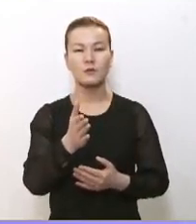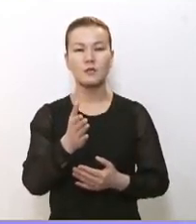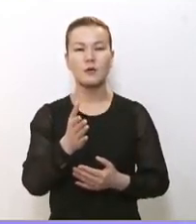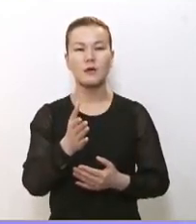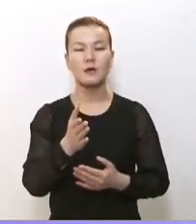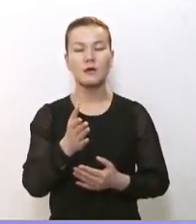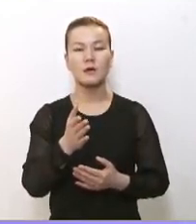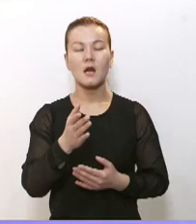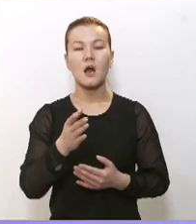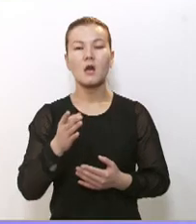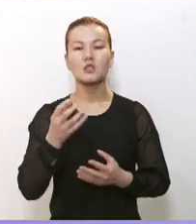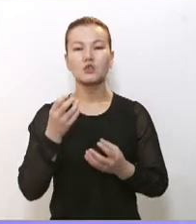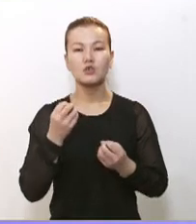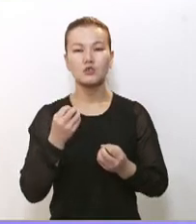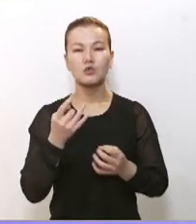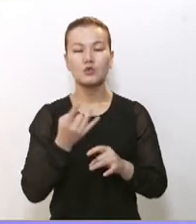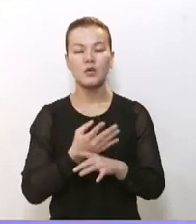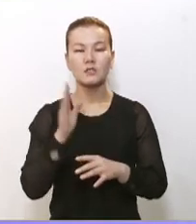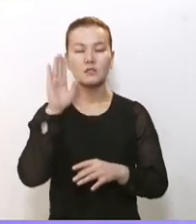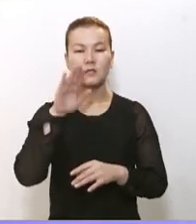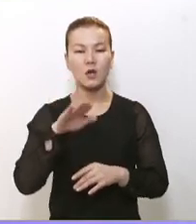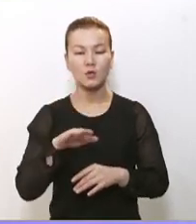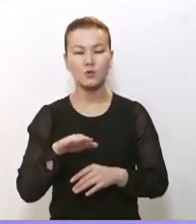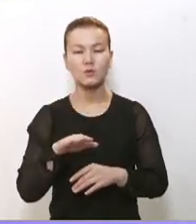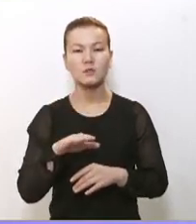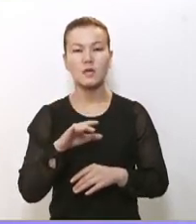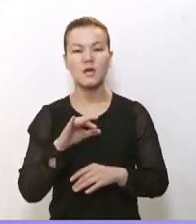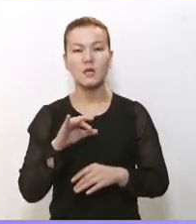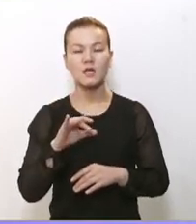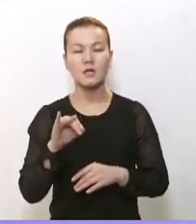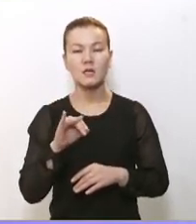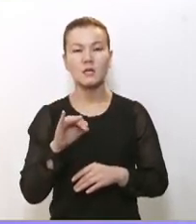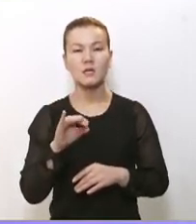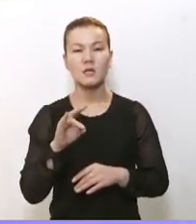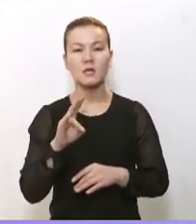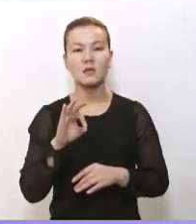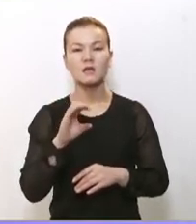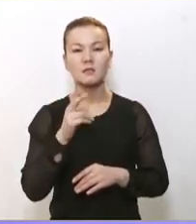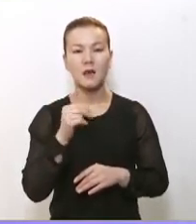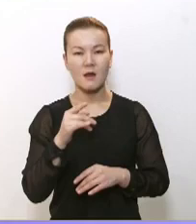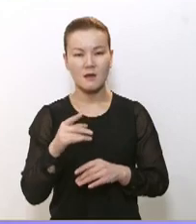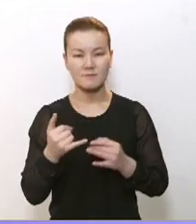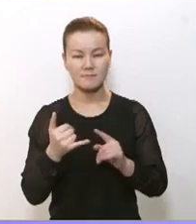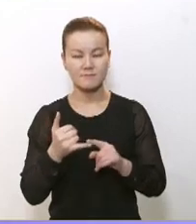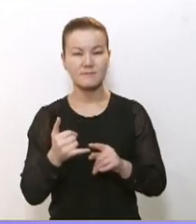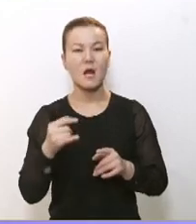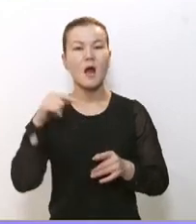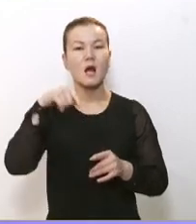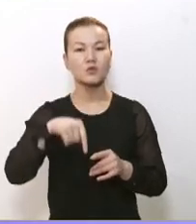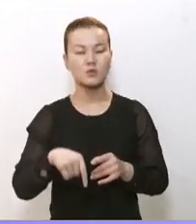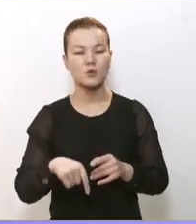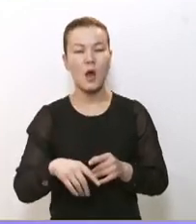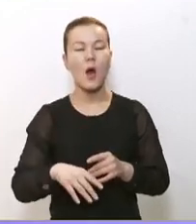коснуться. И еще разок нагнуться и носка еще коснуться.